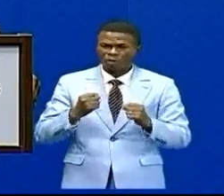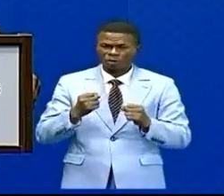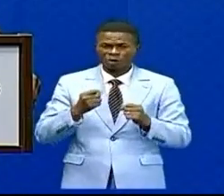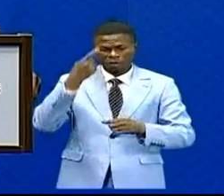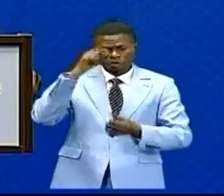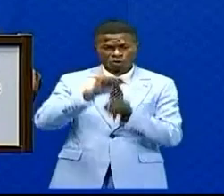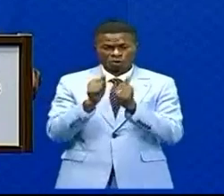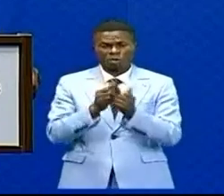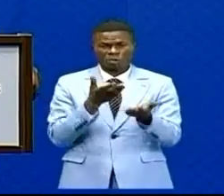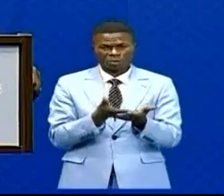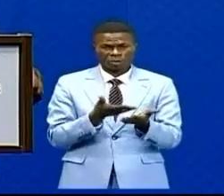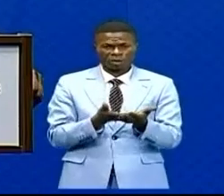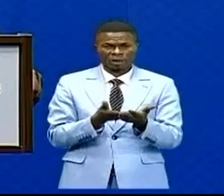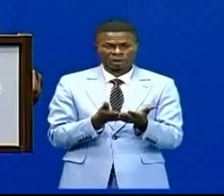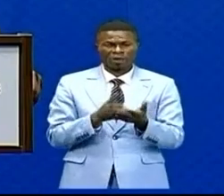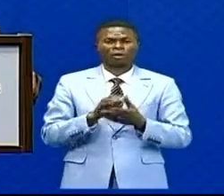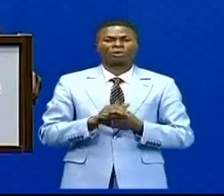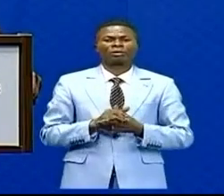ce.